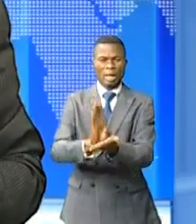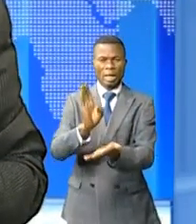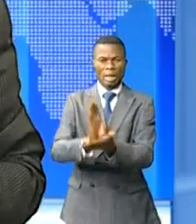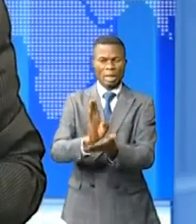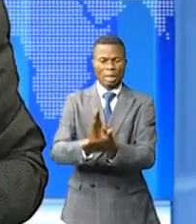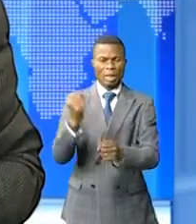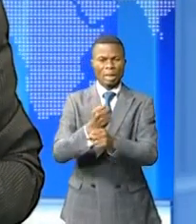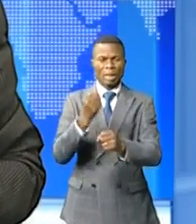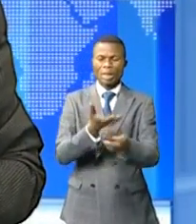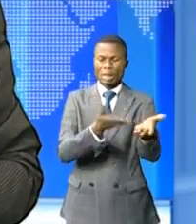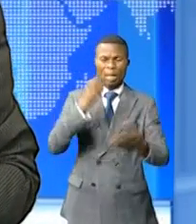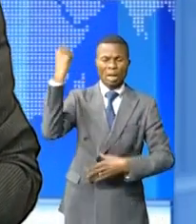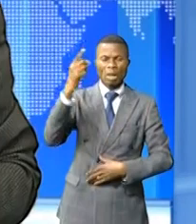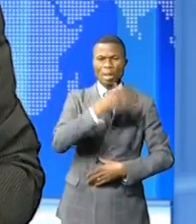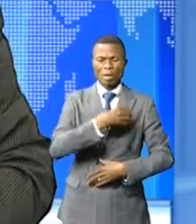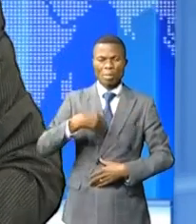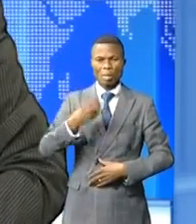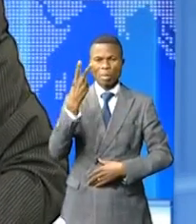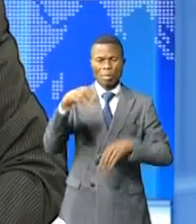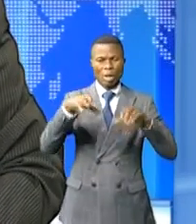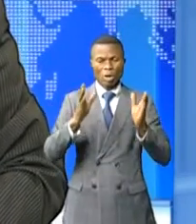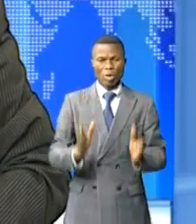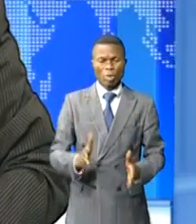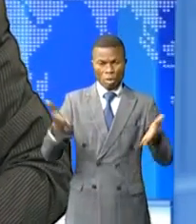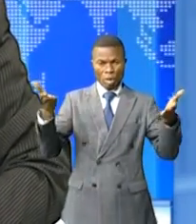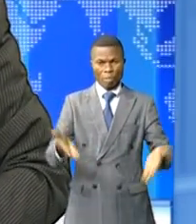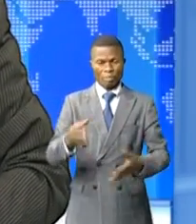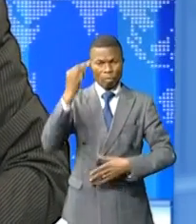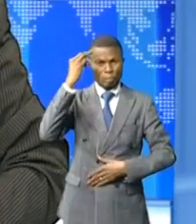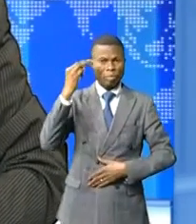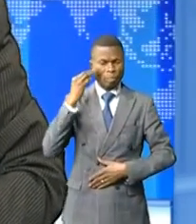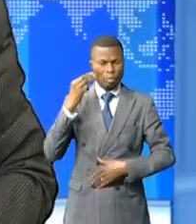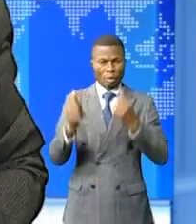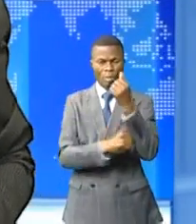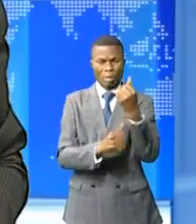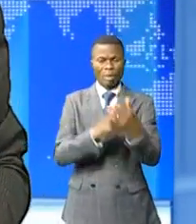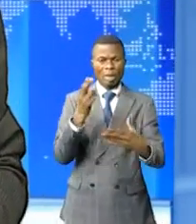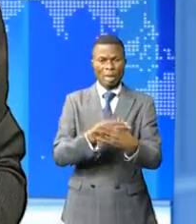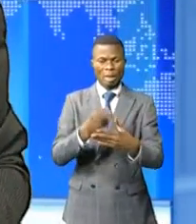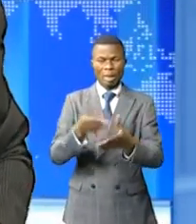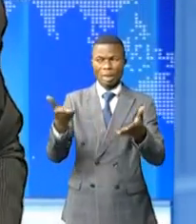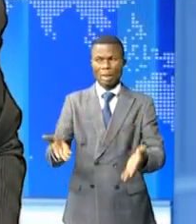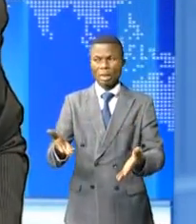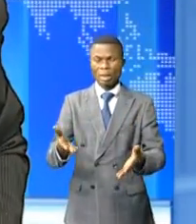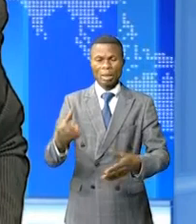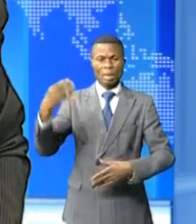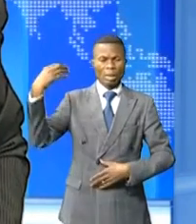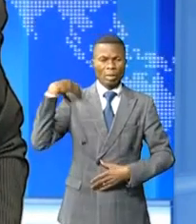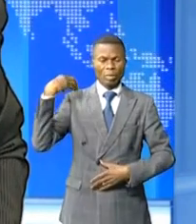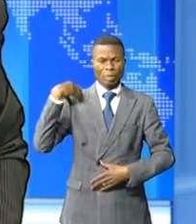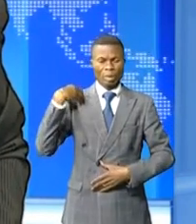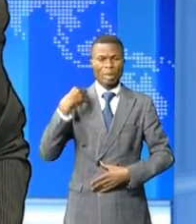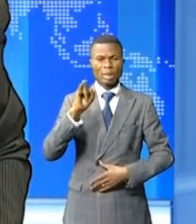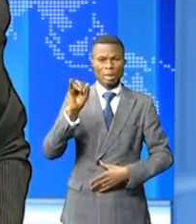de l'humanité à deux femmes congolaises. C'était en présence de la ministre des personnes vivant avec handicap, Maître Irène